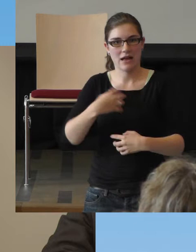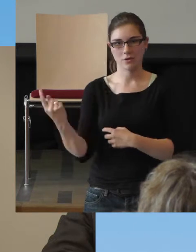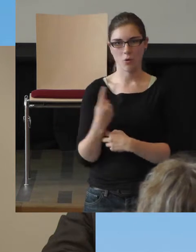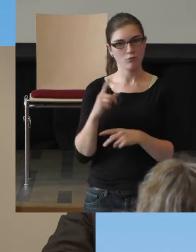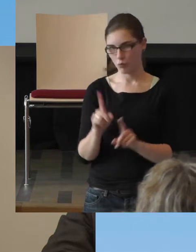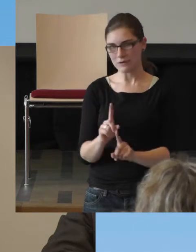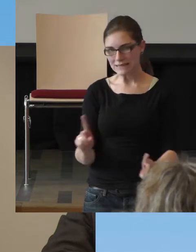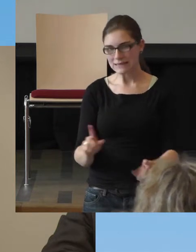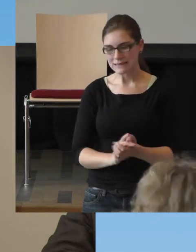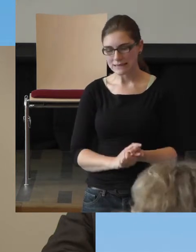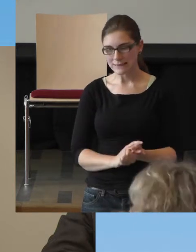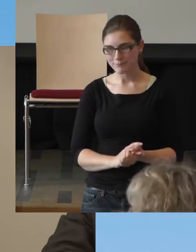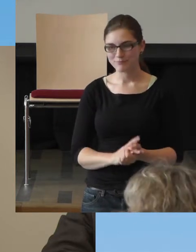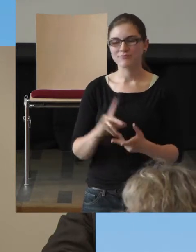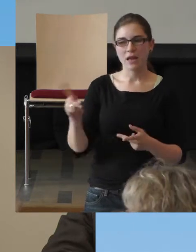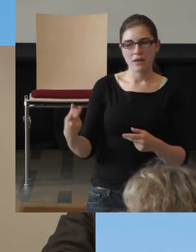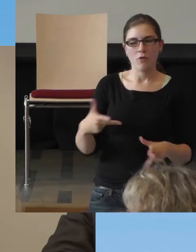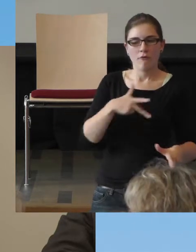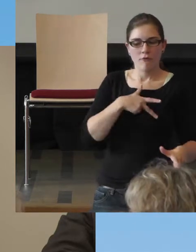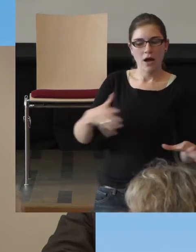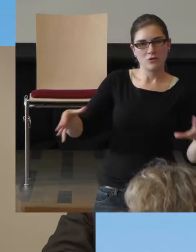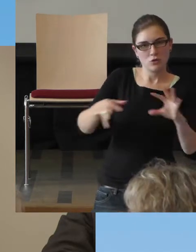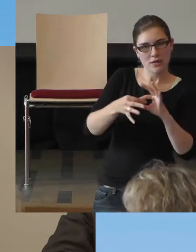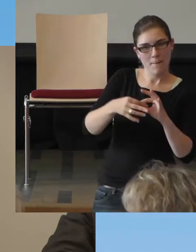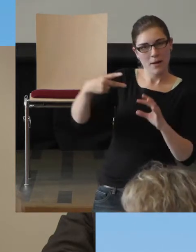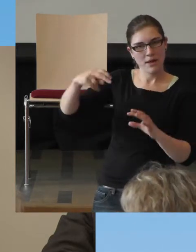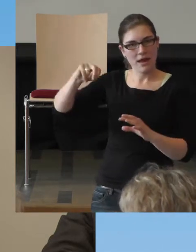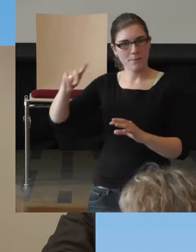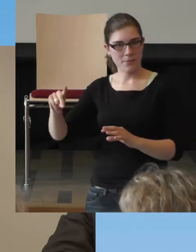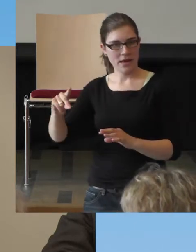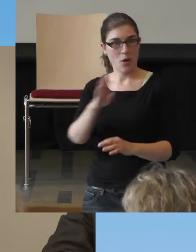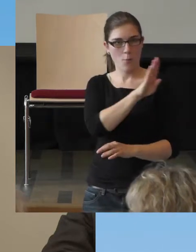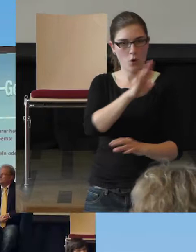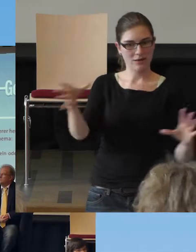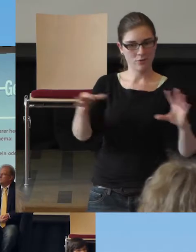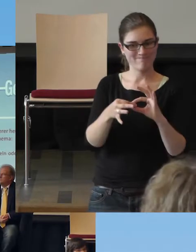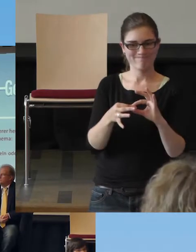Polyneuropathie, aber viel, viel seltener, als es Polyneuropathie gibt und als es Borrelien gibt.